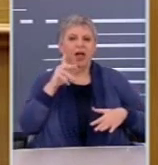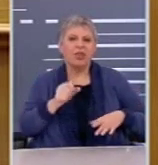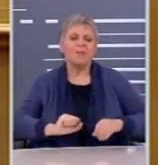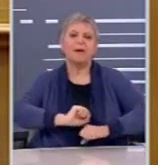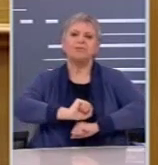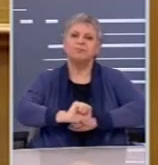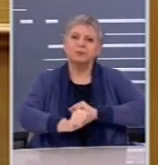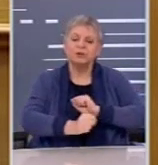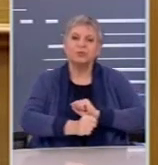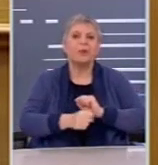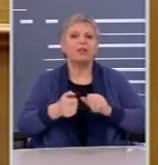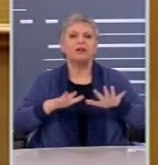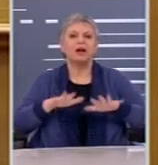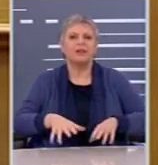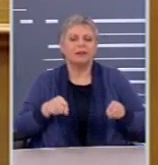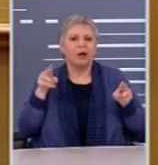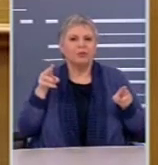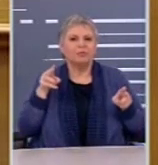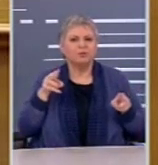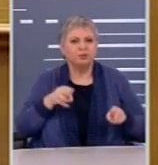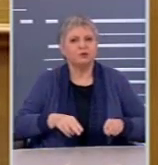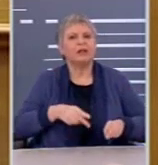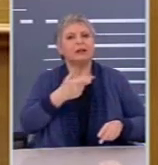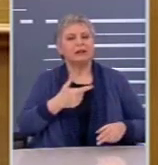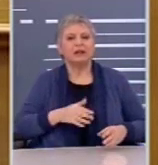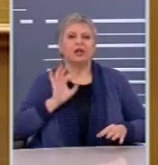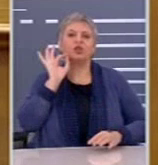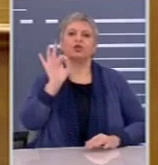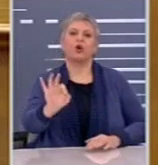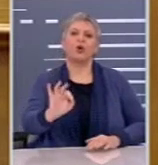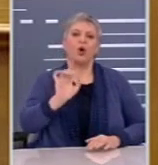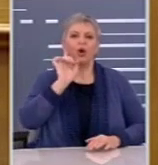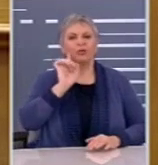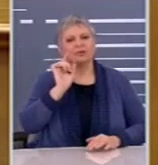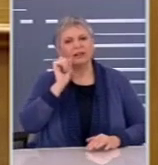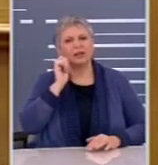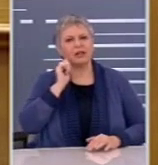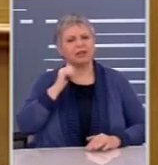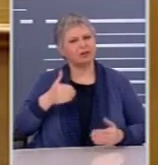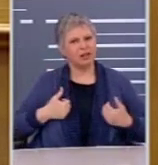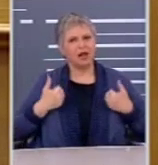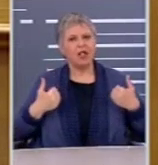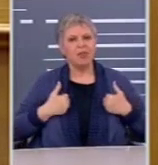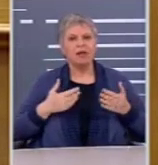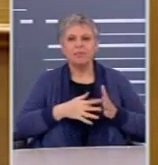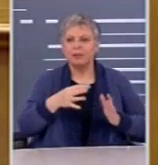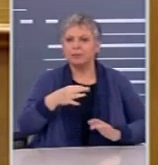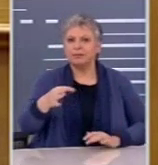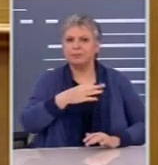ανεργία, να βρουν ξανά οι νέες και οι νέοι εργασία. Η επιμονή της κυβέρνησης για επαναφορά της